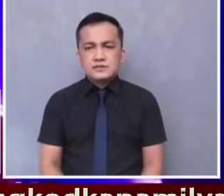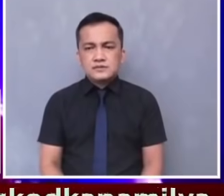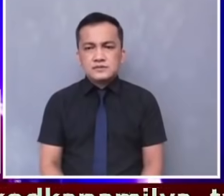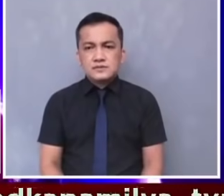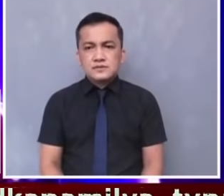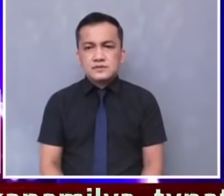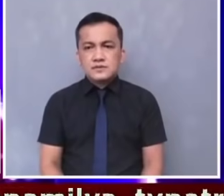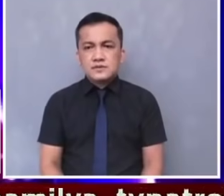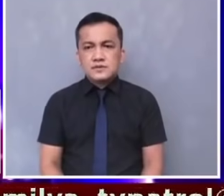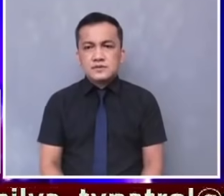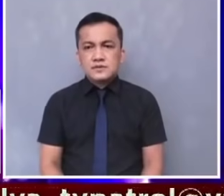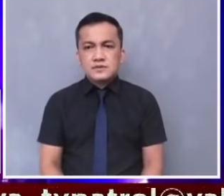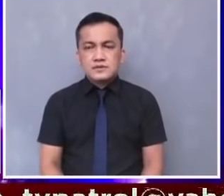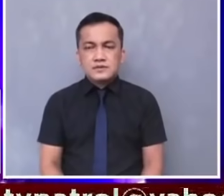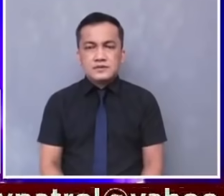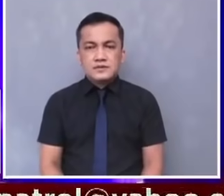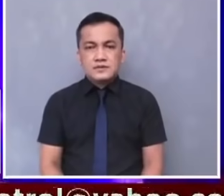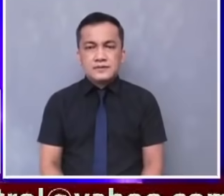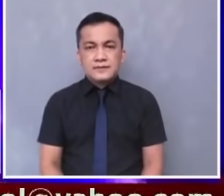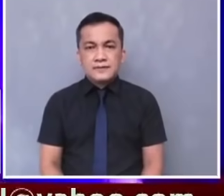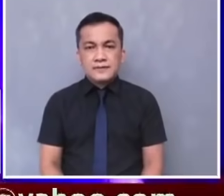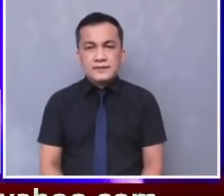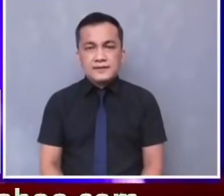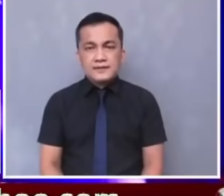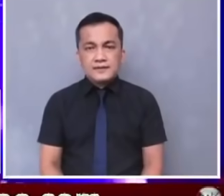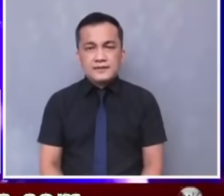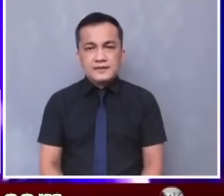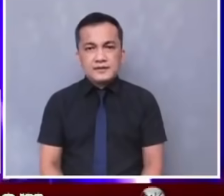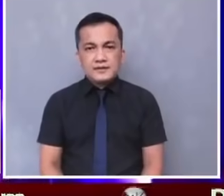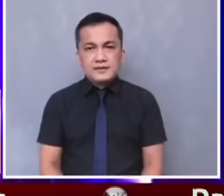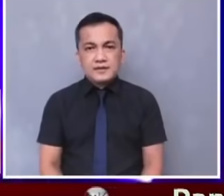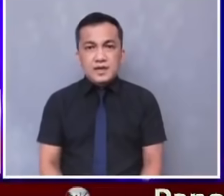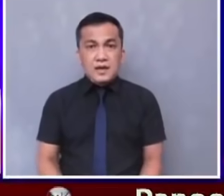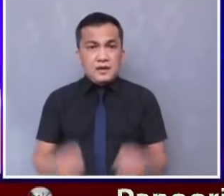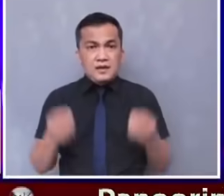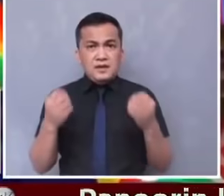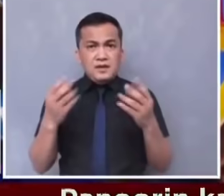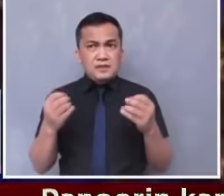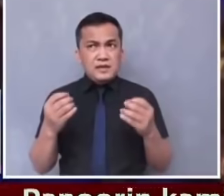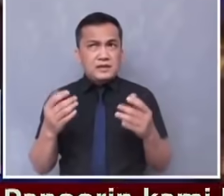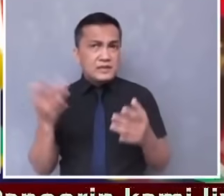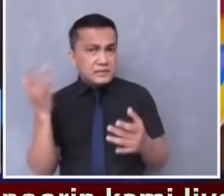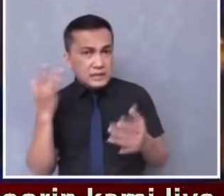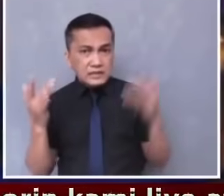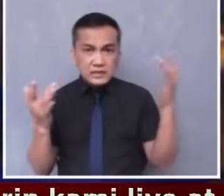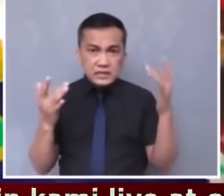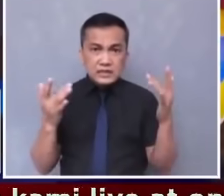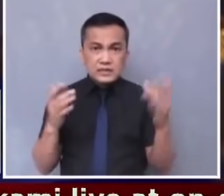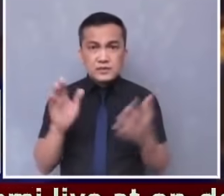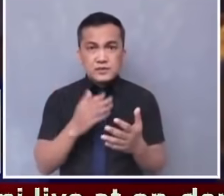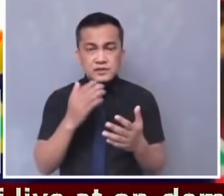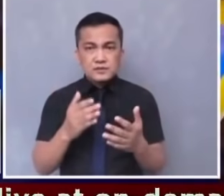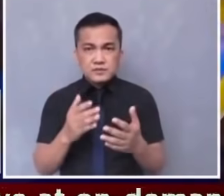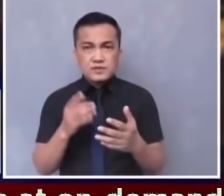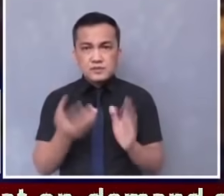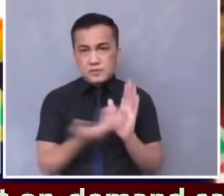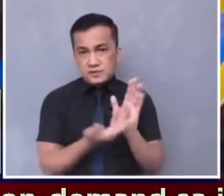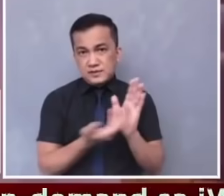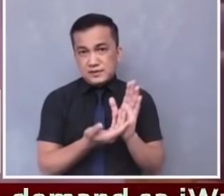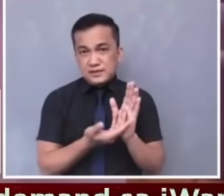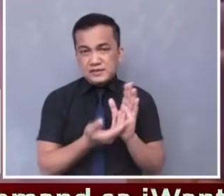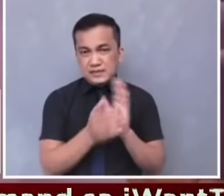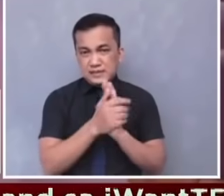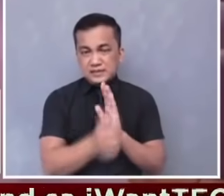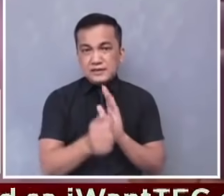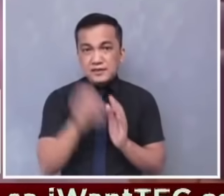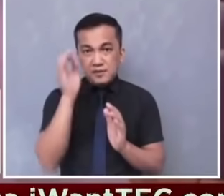world. We wish you a Merry Christmas. Samot saring himig pamasko ang narinig na nagpamalas ng husay ng Pinoy choral group.